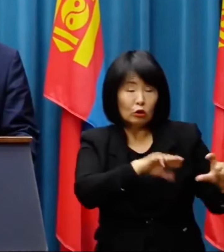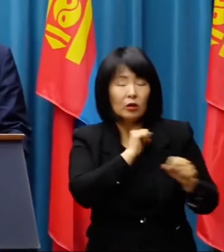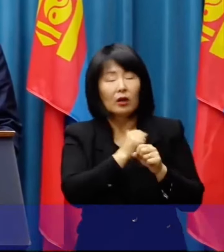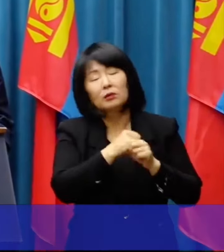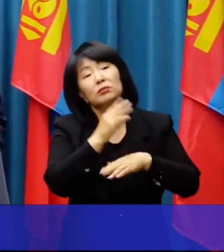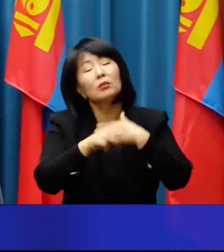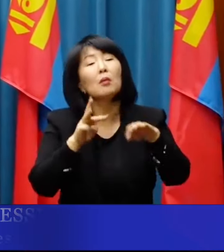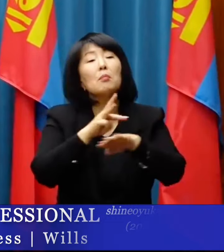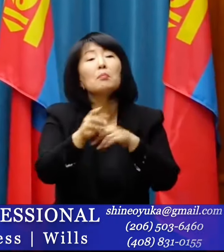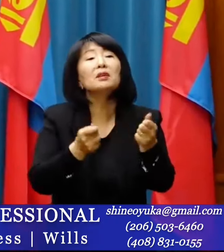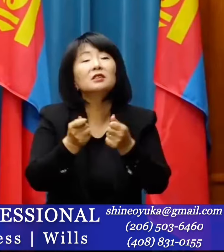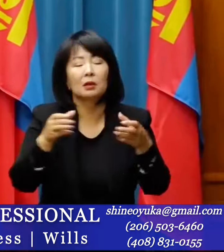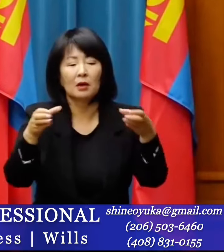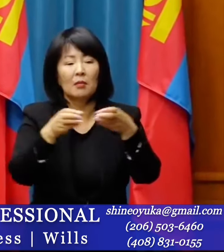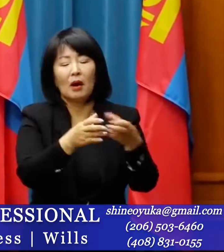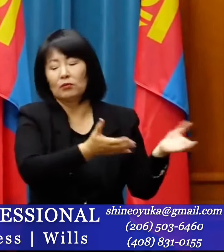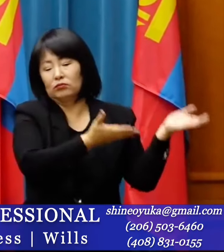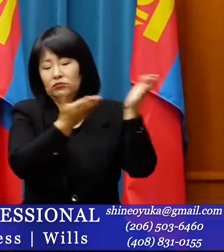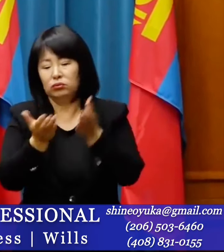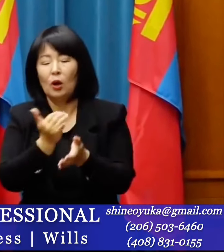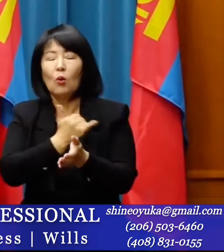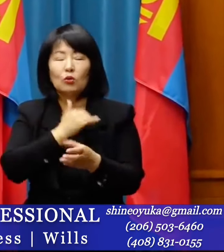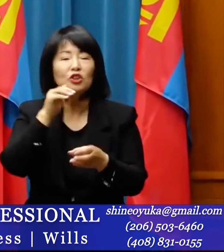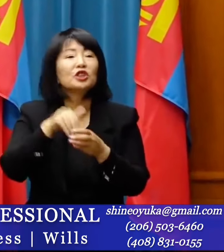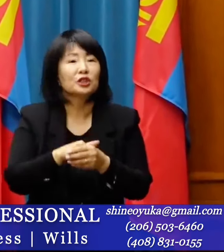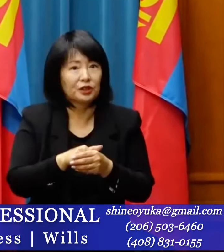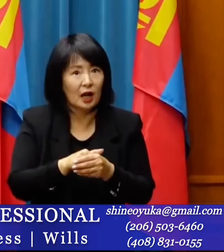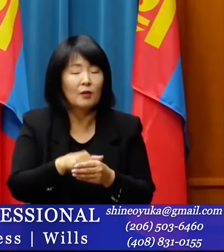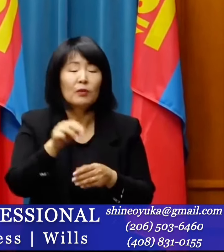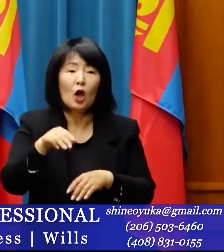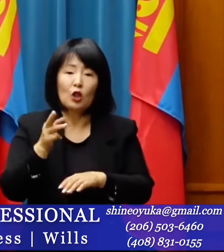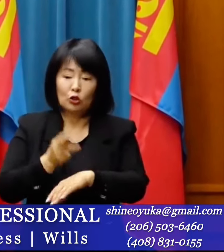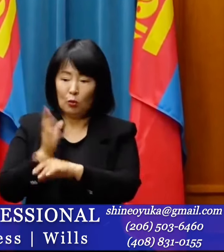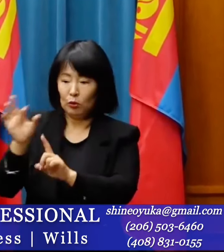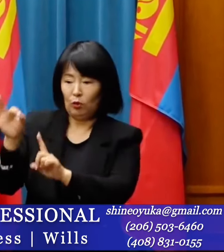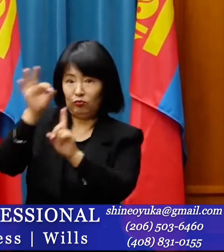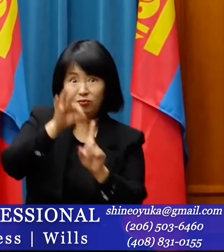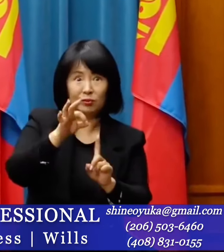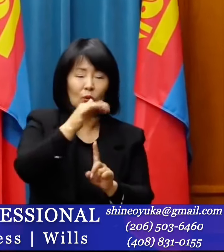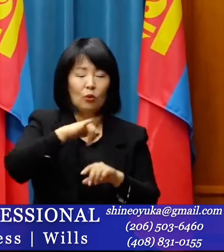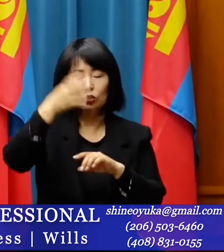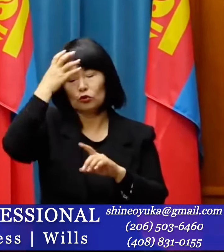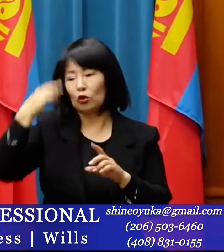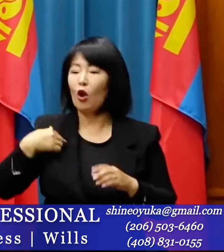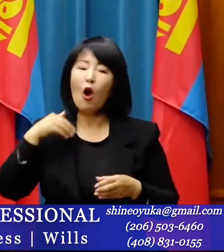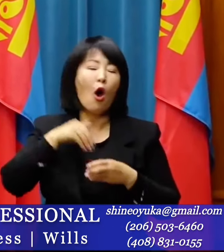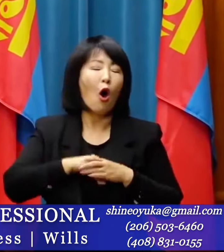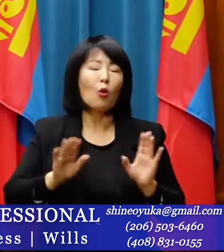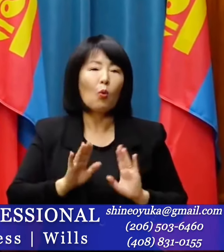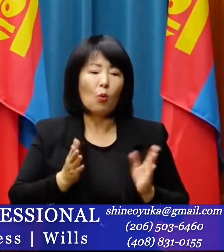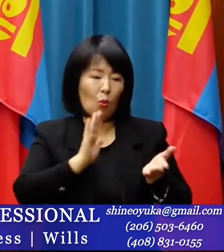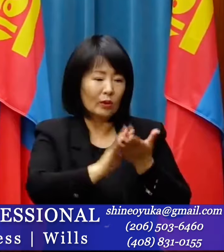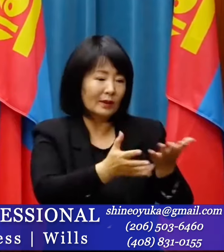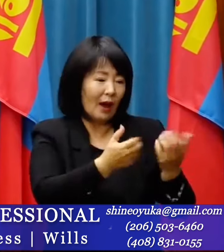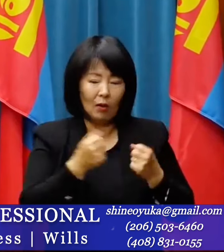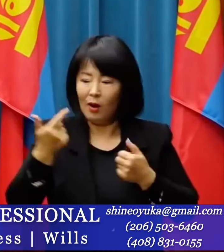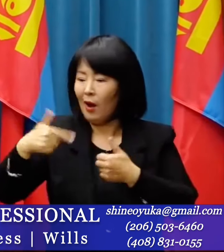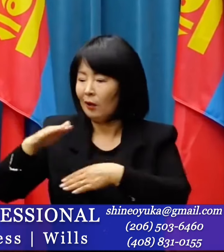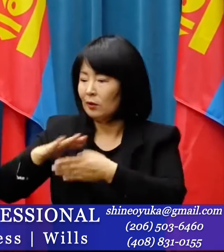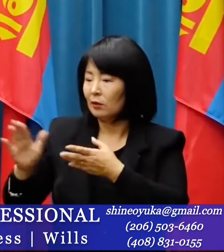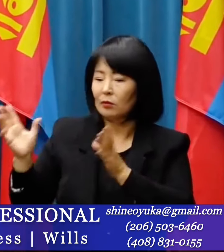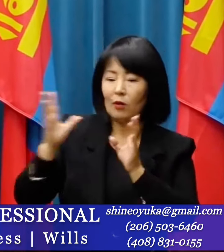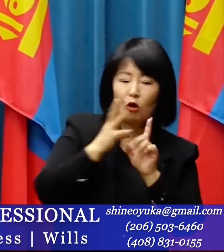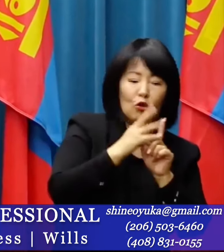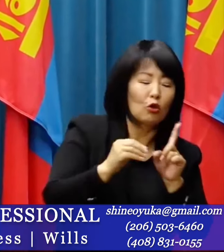бид менежментийн багаар удирдуулна. Ингэснээрээ томилгоонд улс төрчд оролцохгүй, худалдаа авах ажиллагаанд хэн нэгэн хөндлөнгөөс